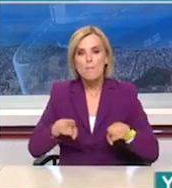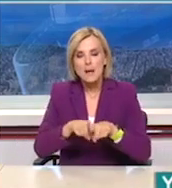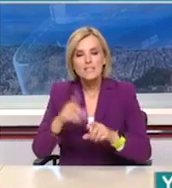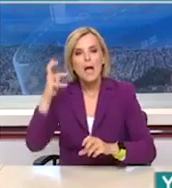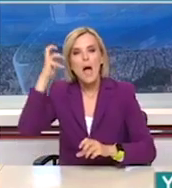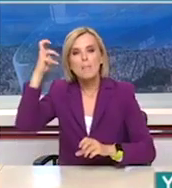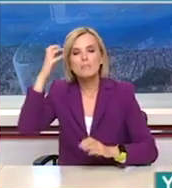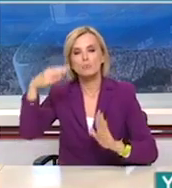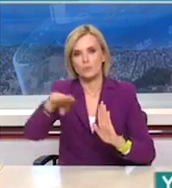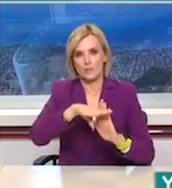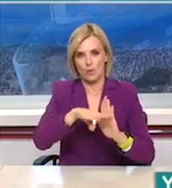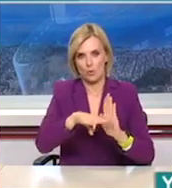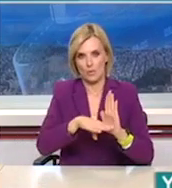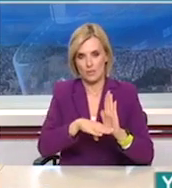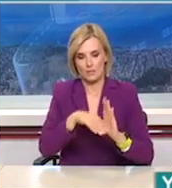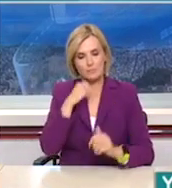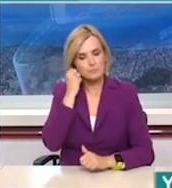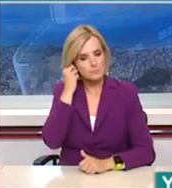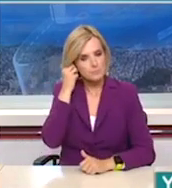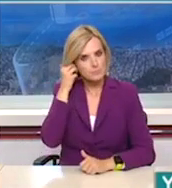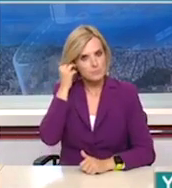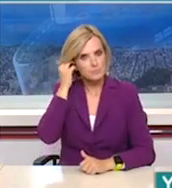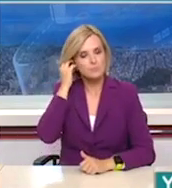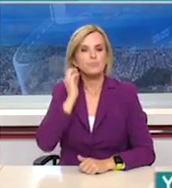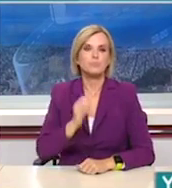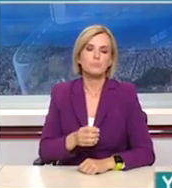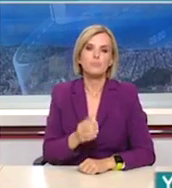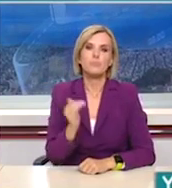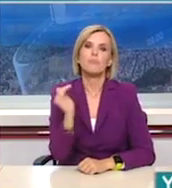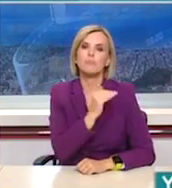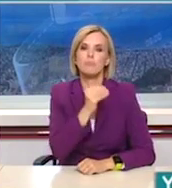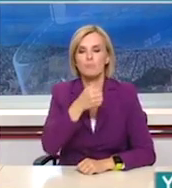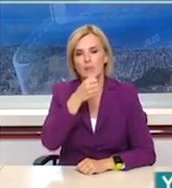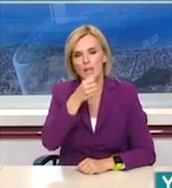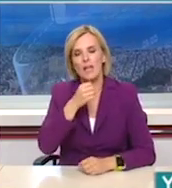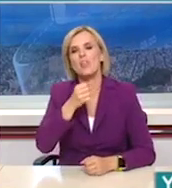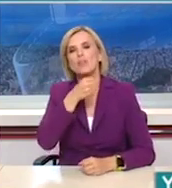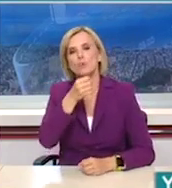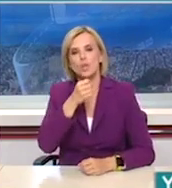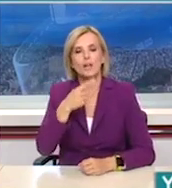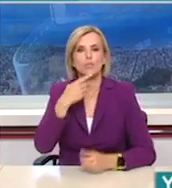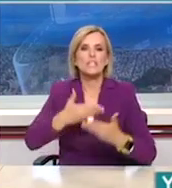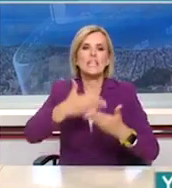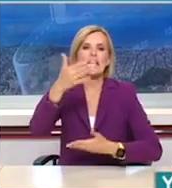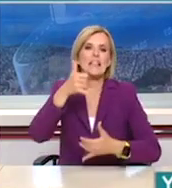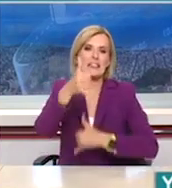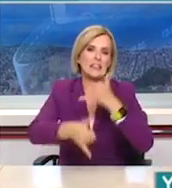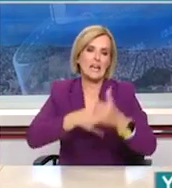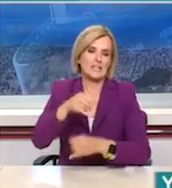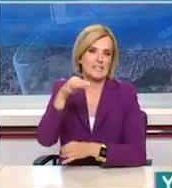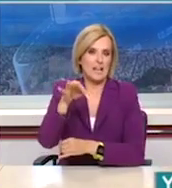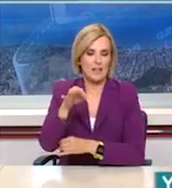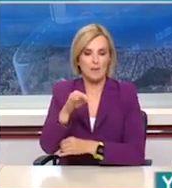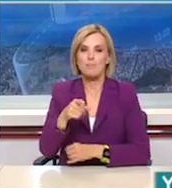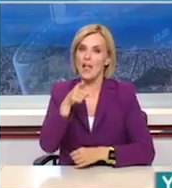κανόνες. Η κυρία Γκουρίδη από την ιστοσελίδα newsforhealth.gr και τα δικαιολογητικά. Κύριε Τσιόδρα,